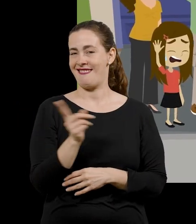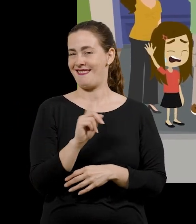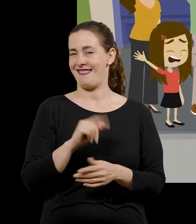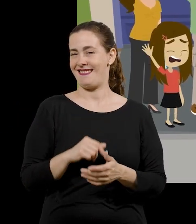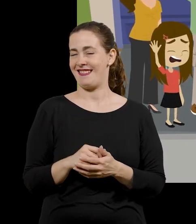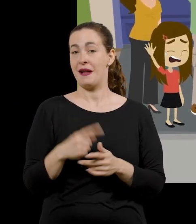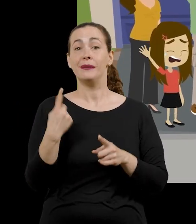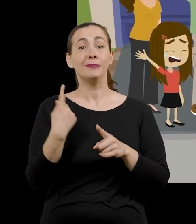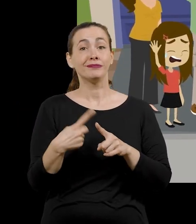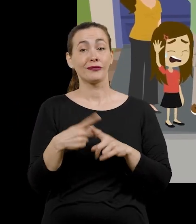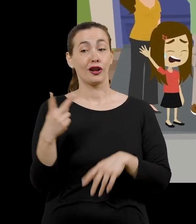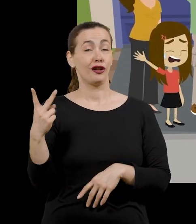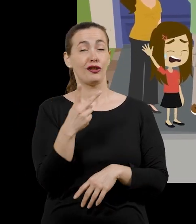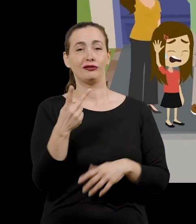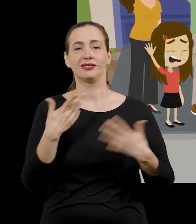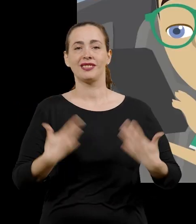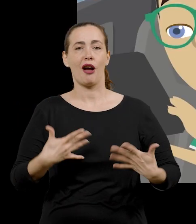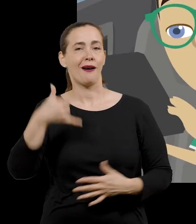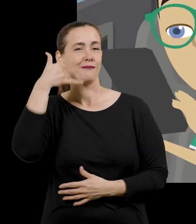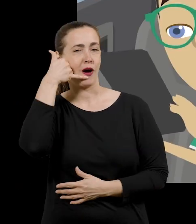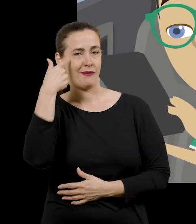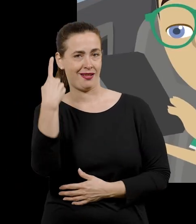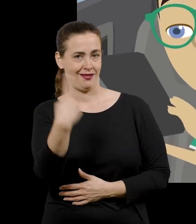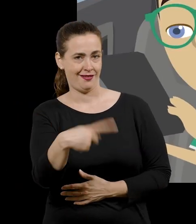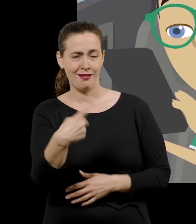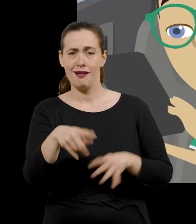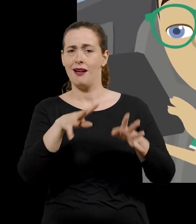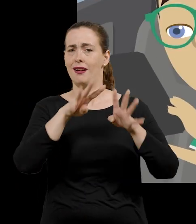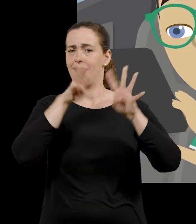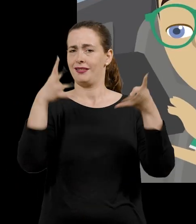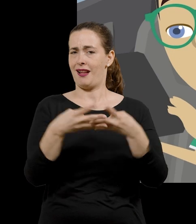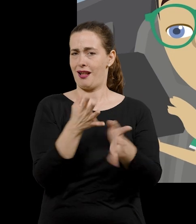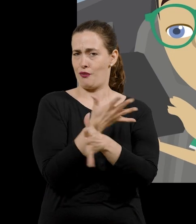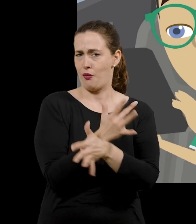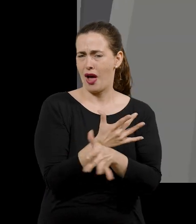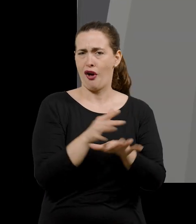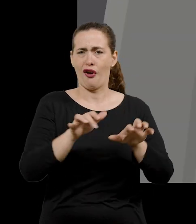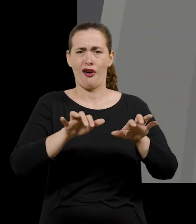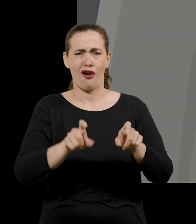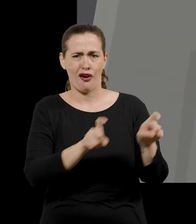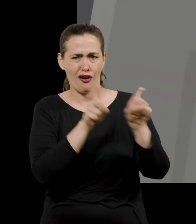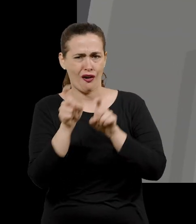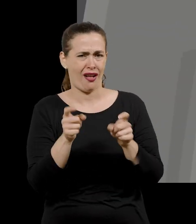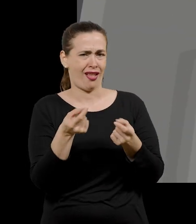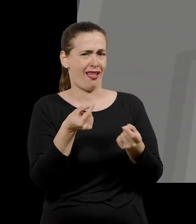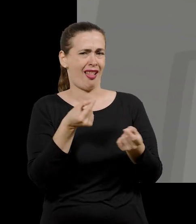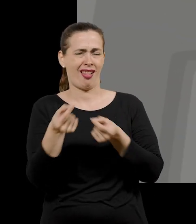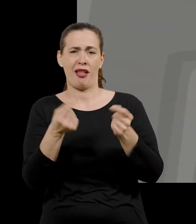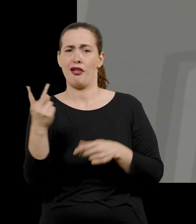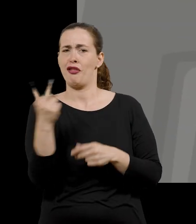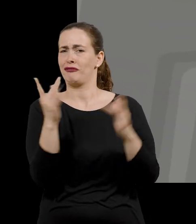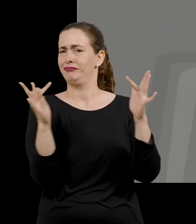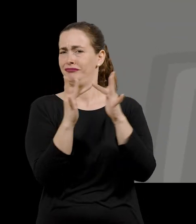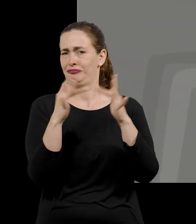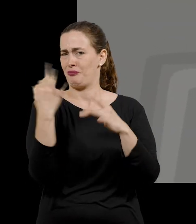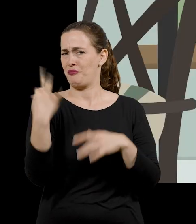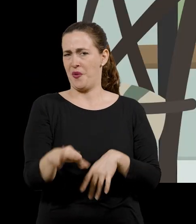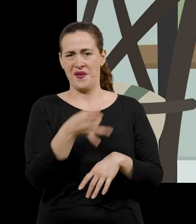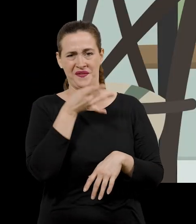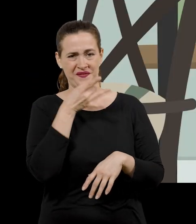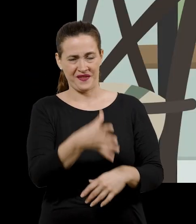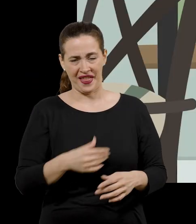no passarà, perquè ara tenen telèfons mòbils, jocs online, ordinadors i un munt més de coses que els connecten amb